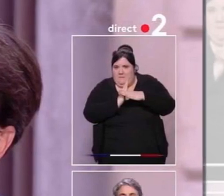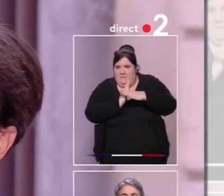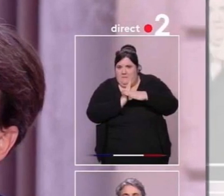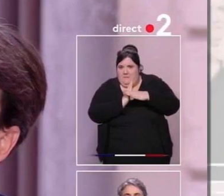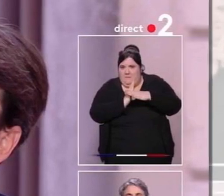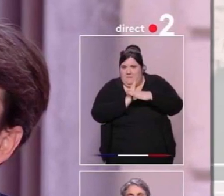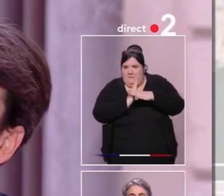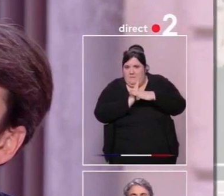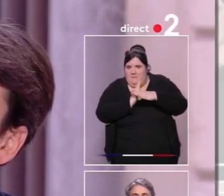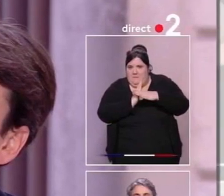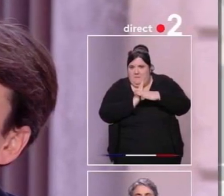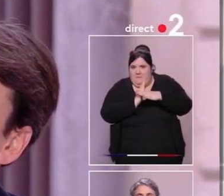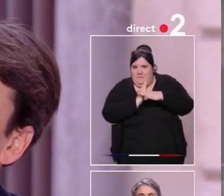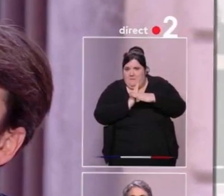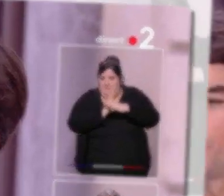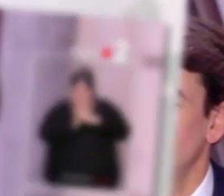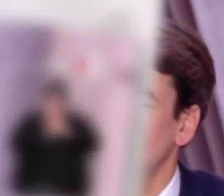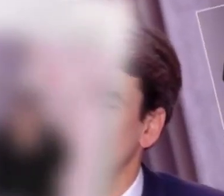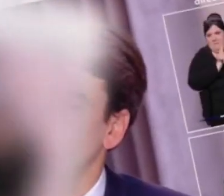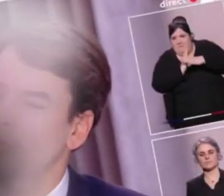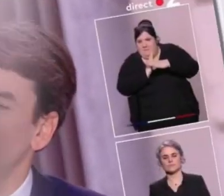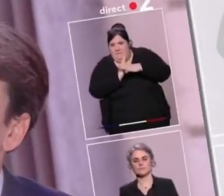sur le réseau social.